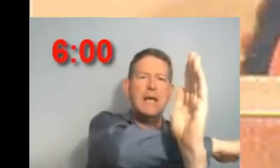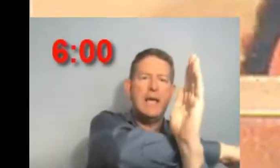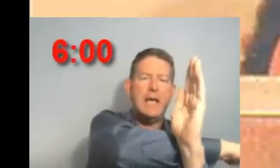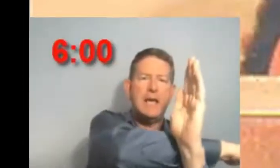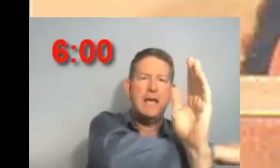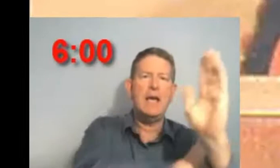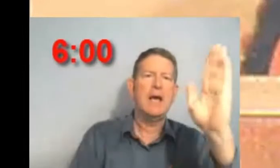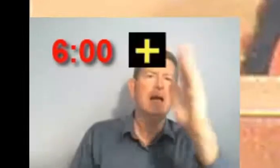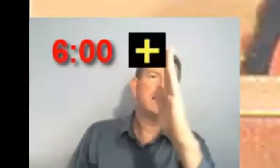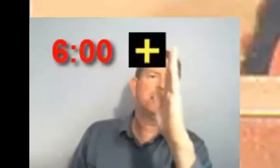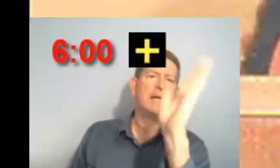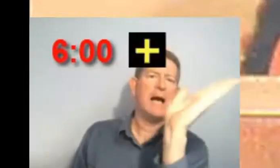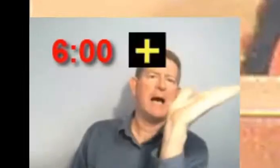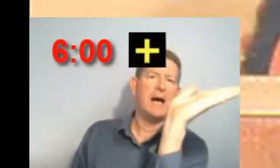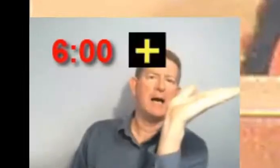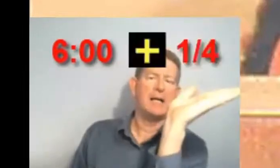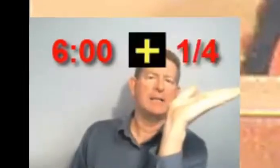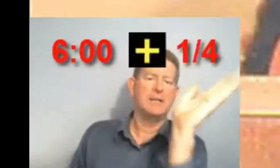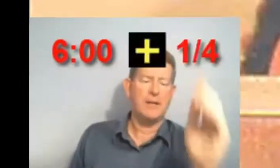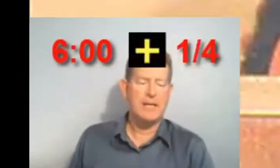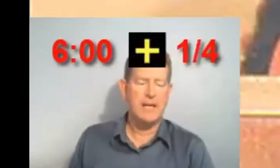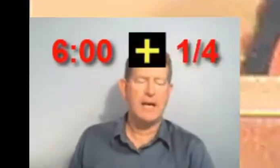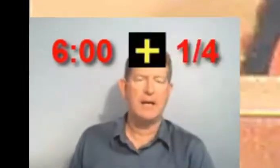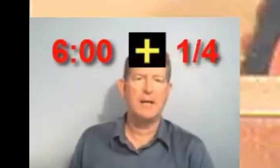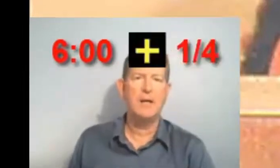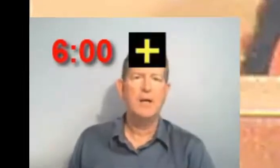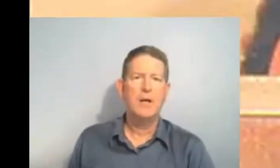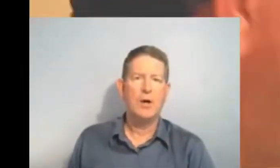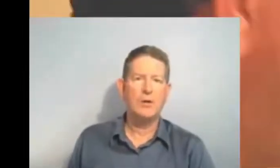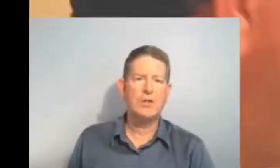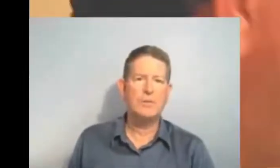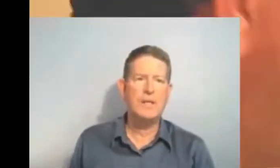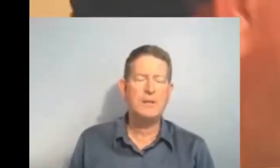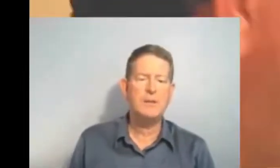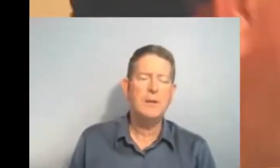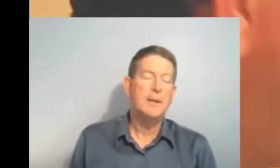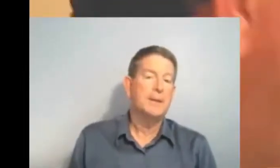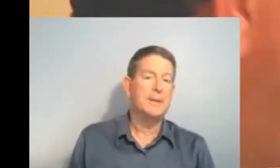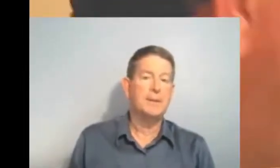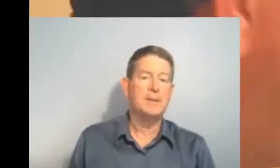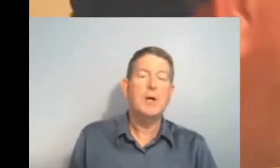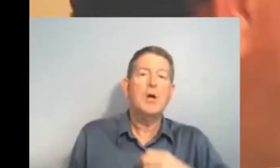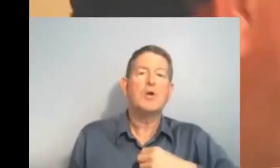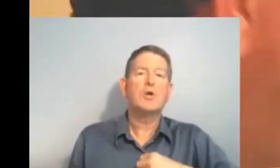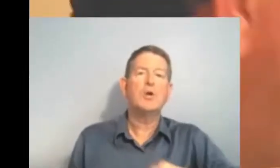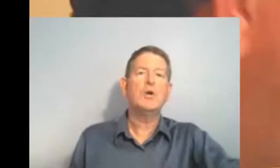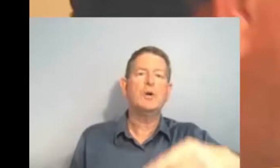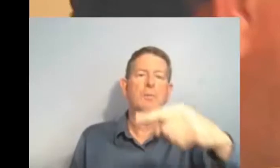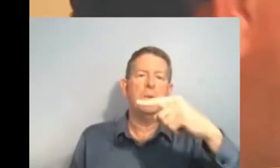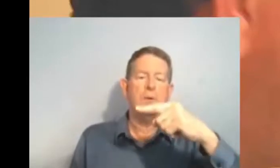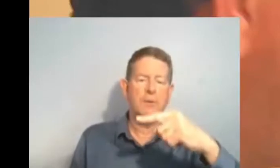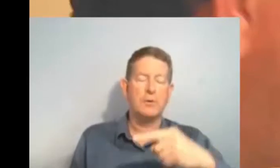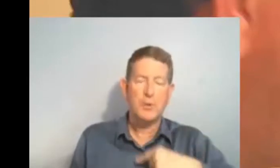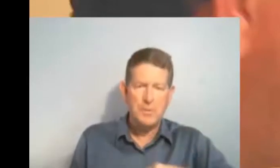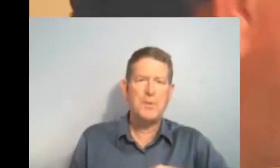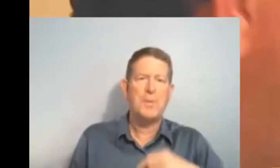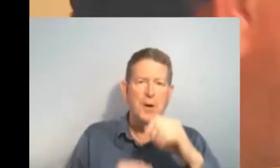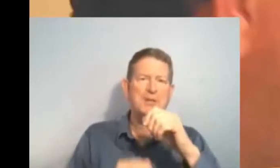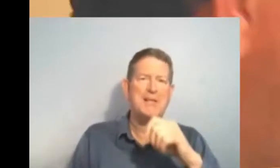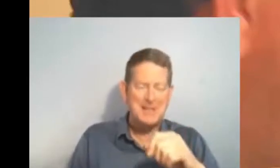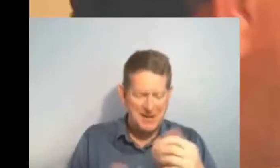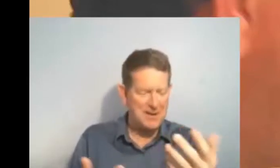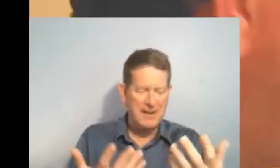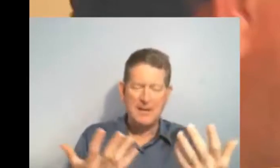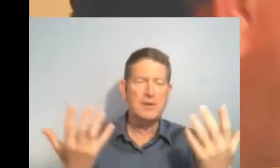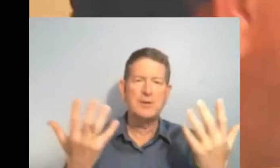heures et quart. À 6 heures et quart. Ensuite, je me